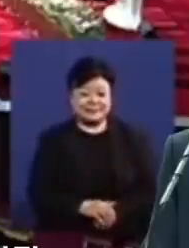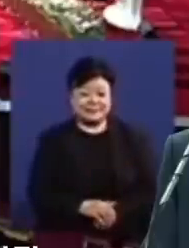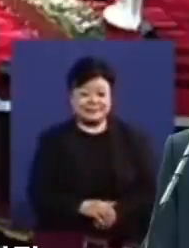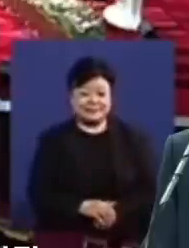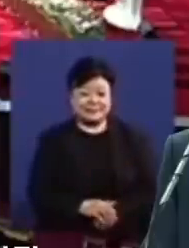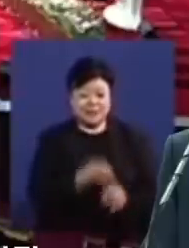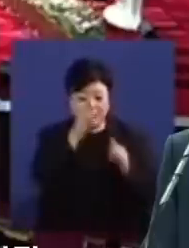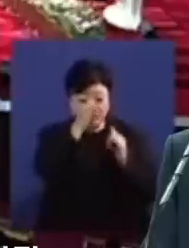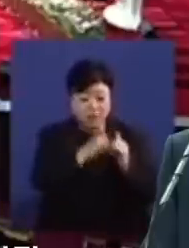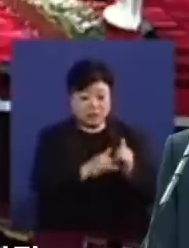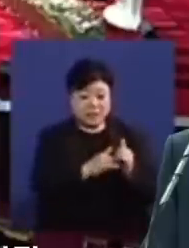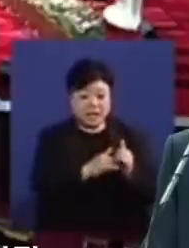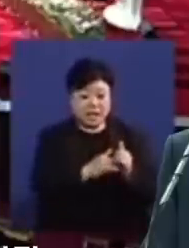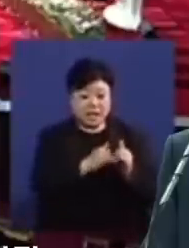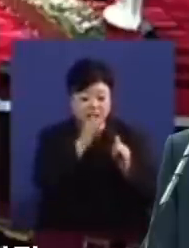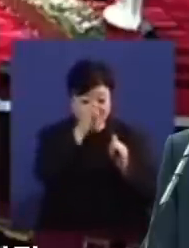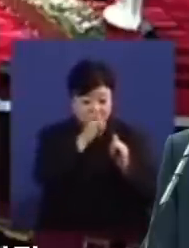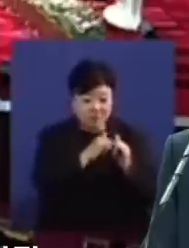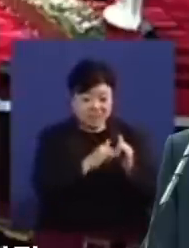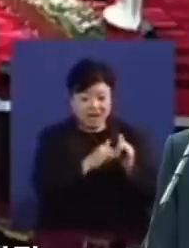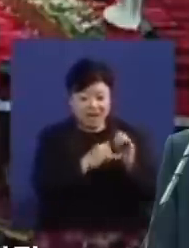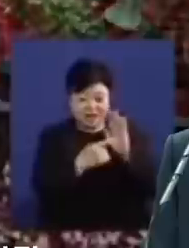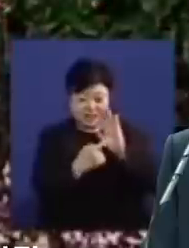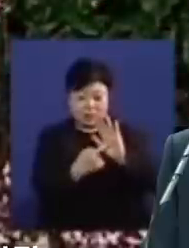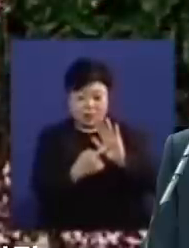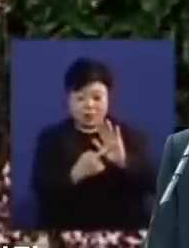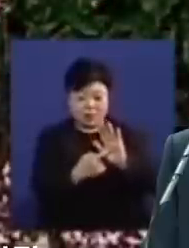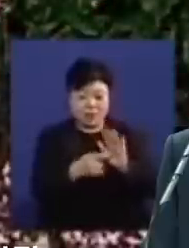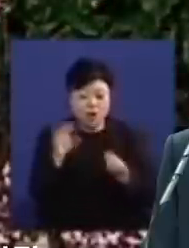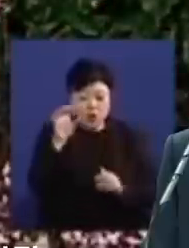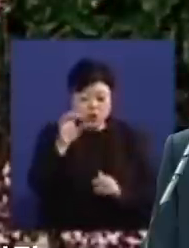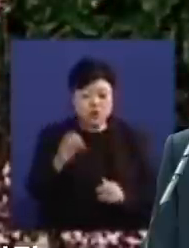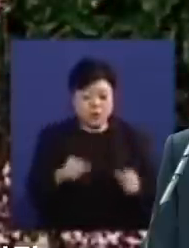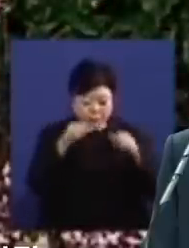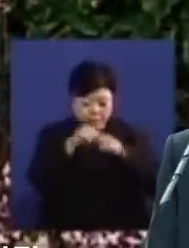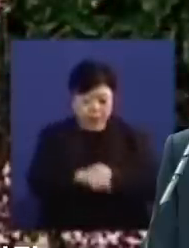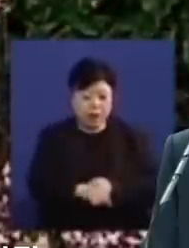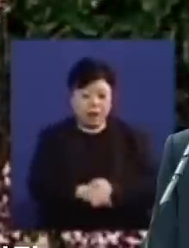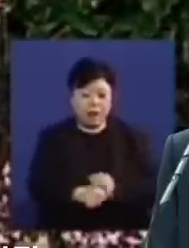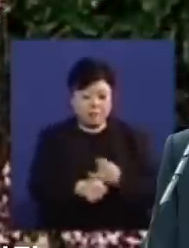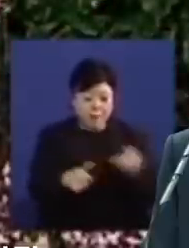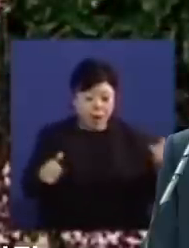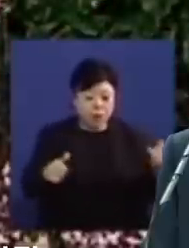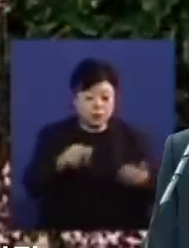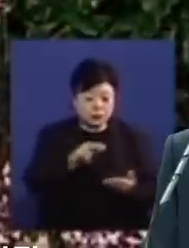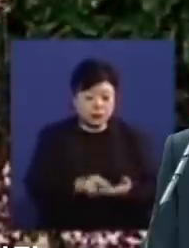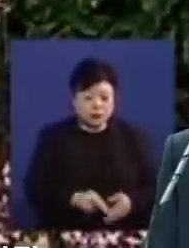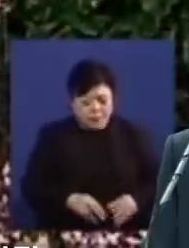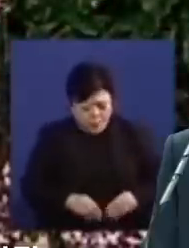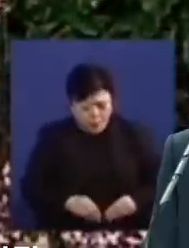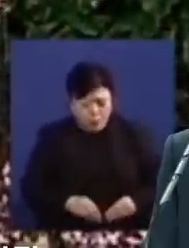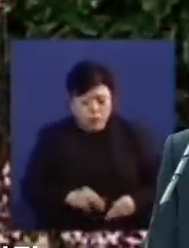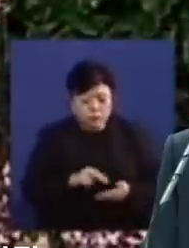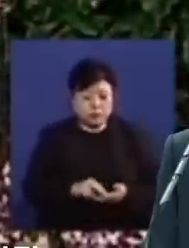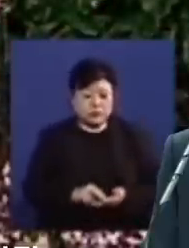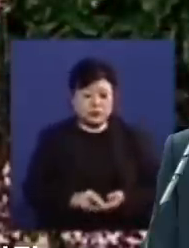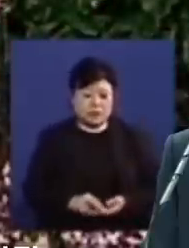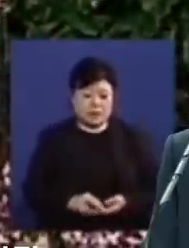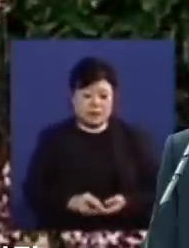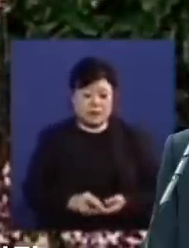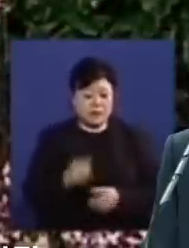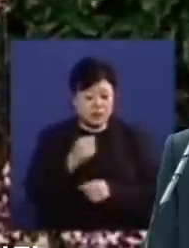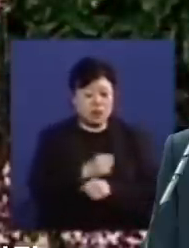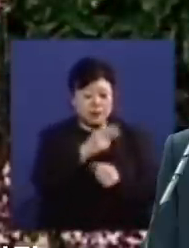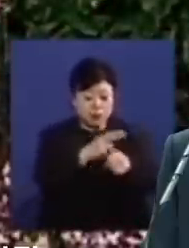역사가 이것을 증명합니다. 유럽의 파업 문제와 빈곤 문제를 연구한 리알 파거슨